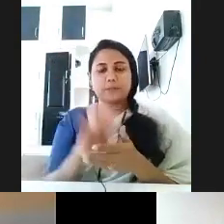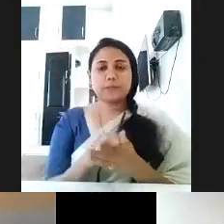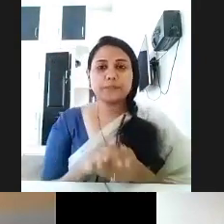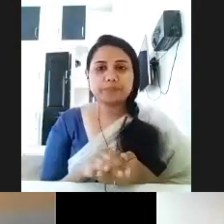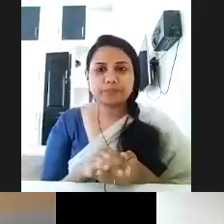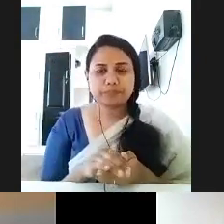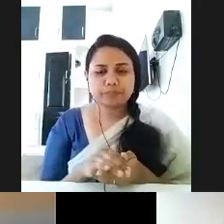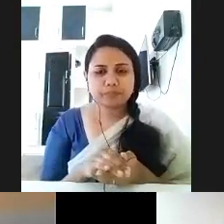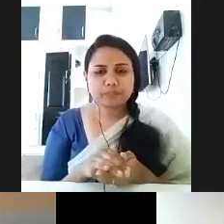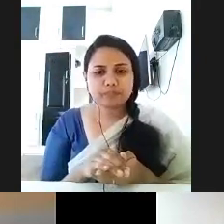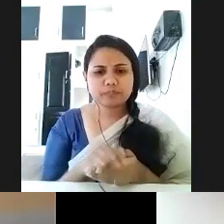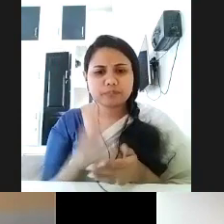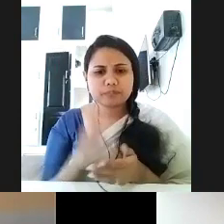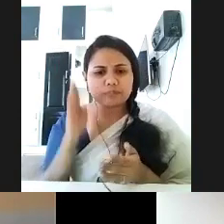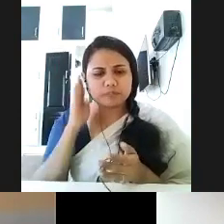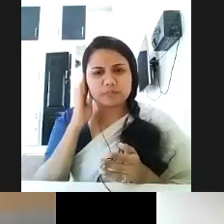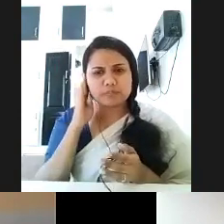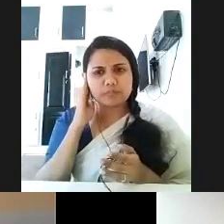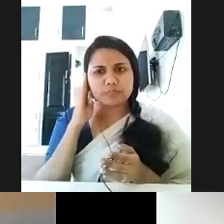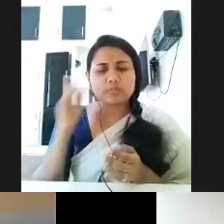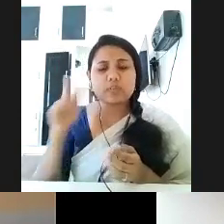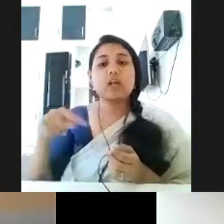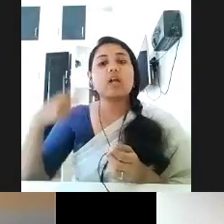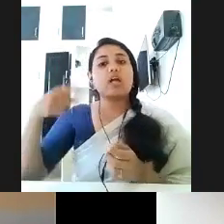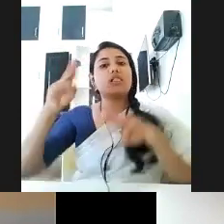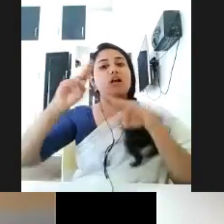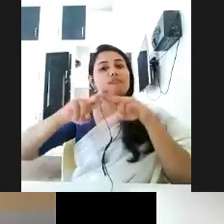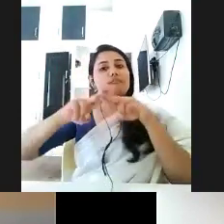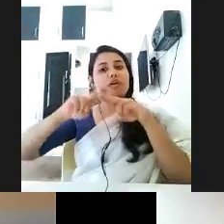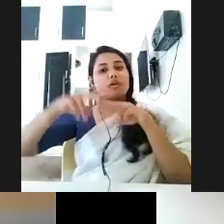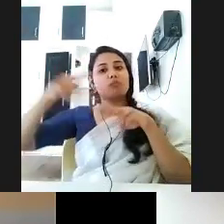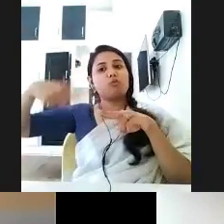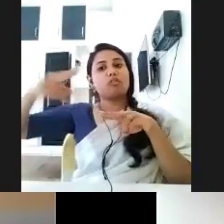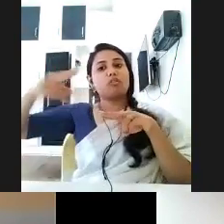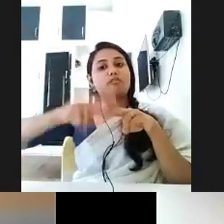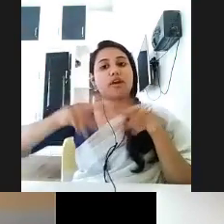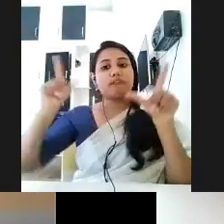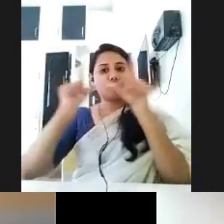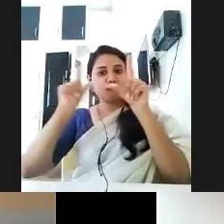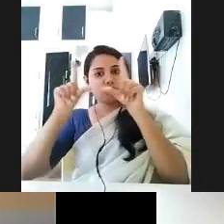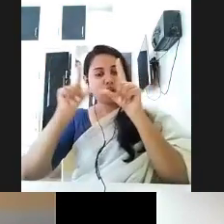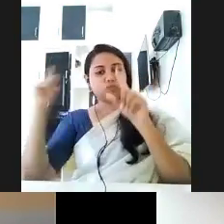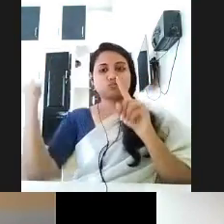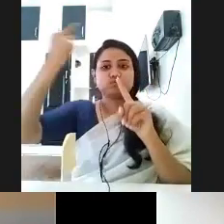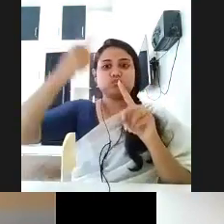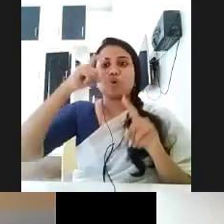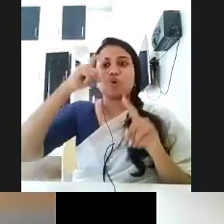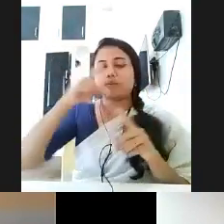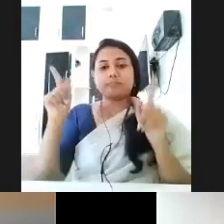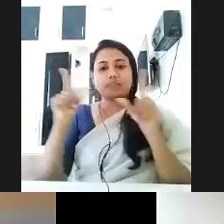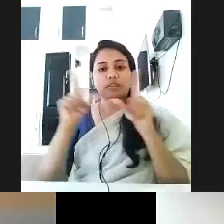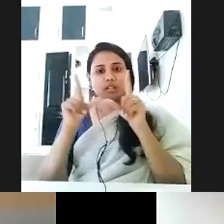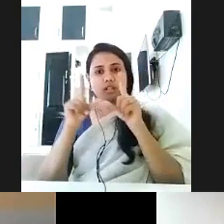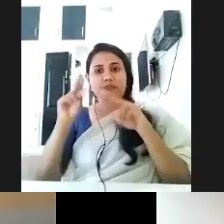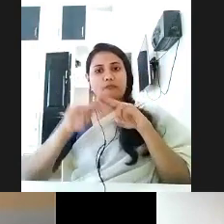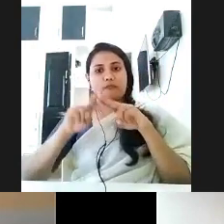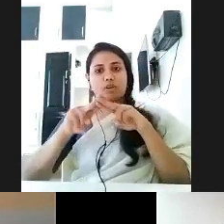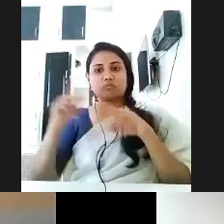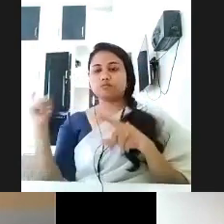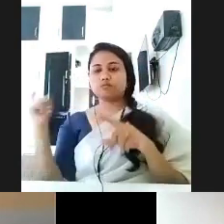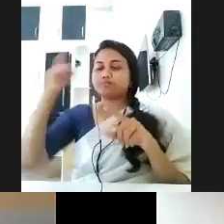അവര് എല്ലാ വെള്ളിയാഴ്ച വയനാട്ടിൽ നിന്ന് ഇവിടെ വരുന്നതായിരിക്കും. ആസ്റ്റർ വയനാട്ടിലാണ് സാർ ഉള്ളത്, ബട്ട് എല്ലാ വെള്ളിയാഴ്ച കോഴിക്കോട് വരുന്നുണ്ട്.